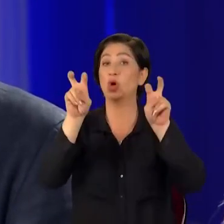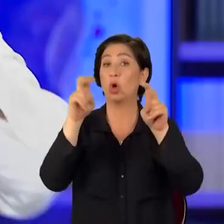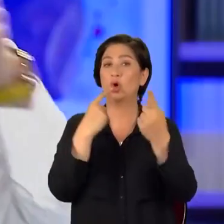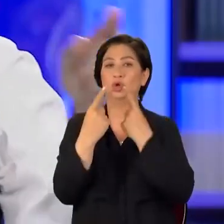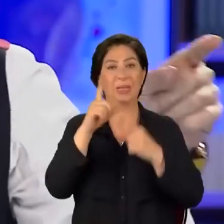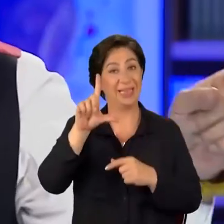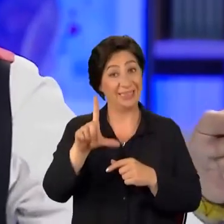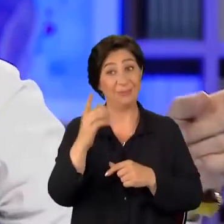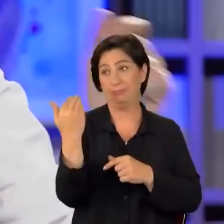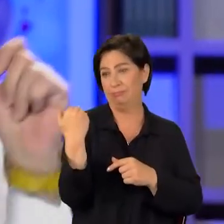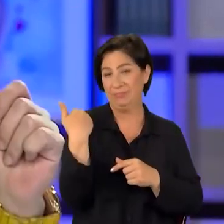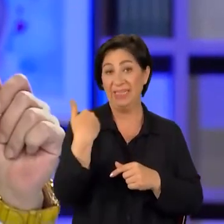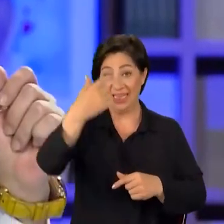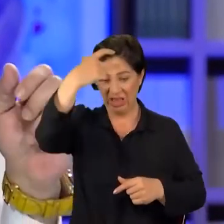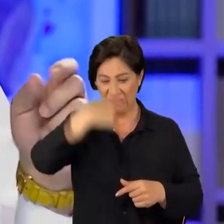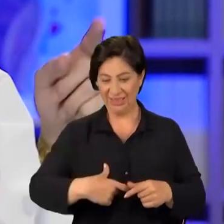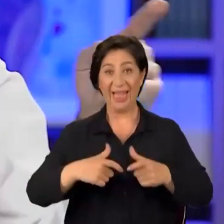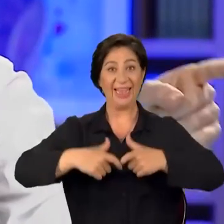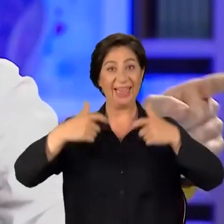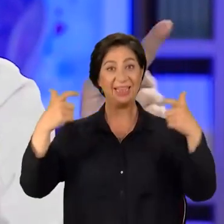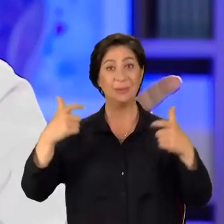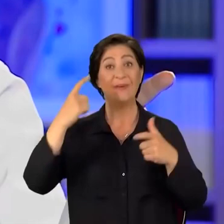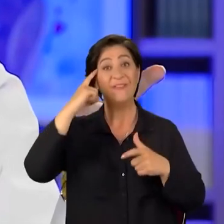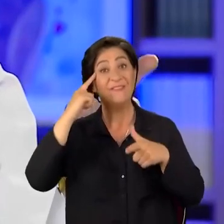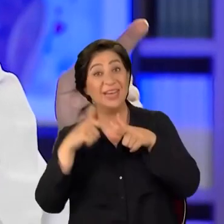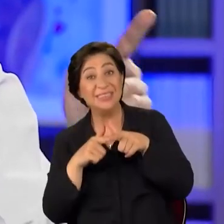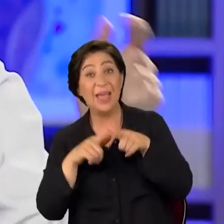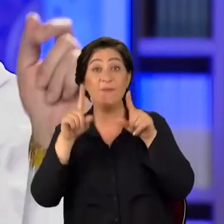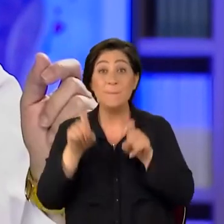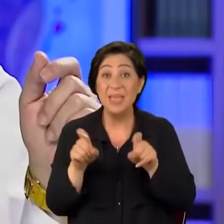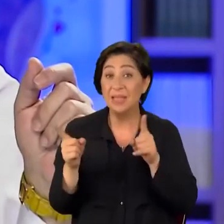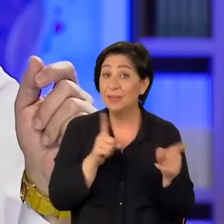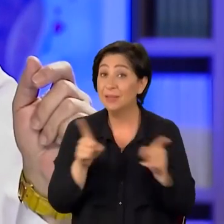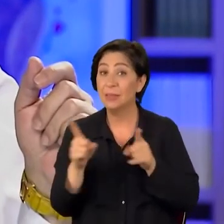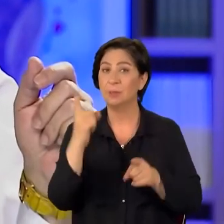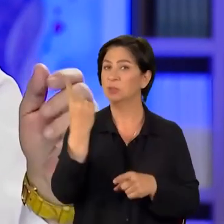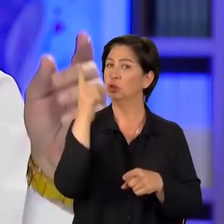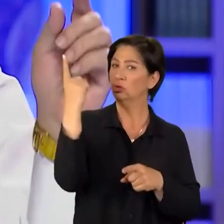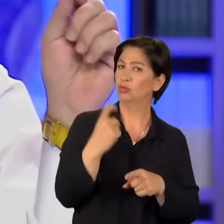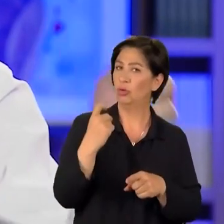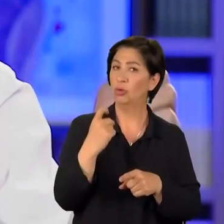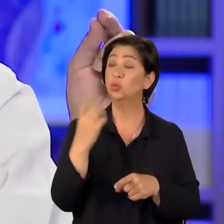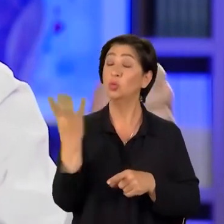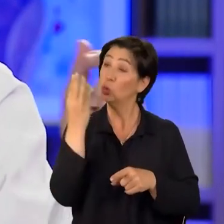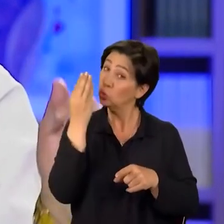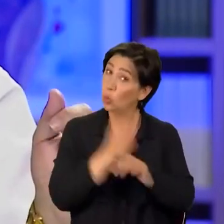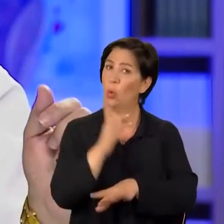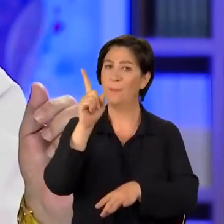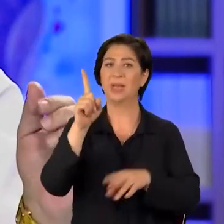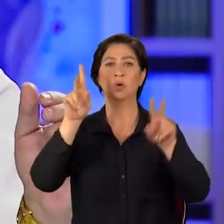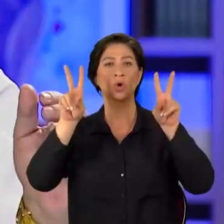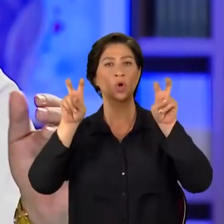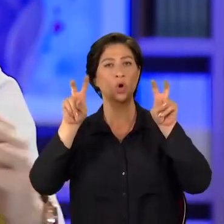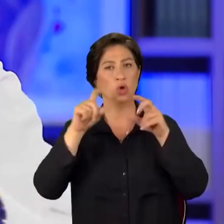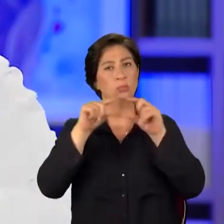diye kişisel gelişim mi, felsefe mi diye bir soru açtınız. Bence çok doğru, konuşulması